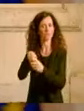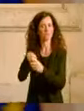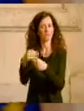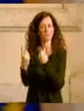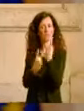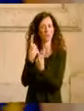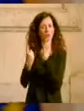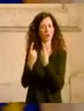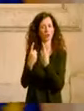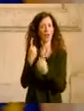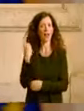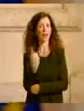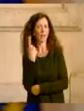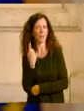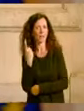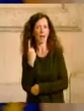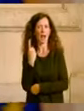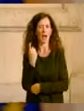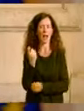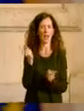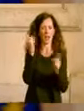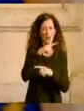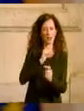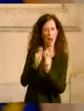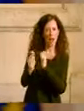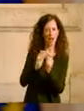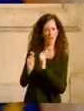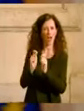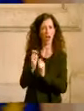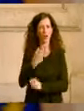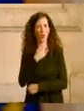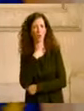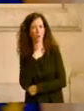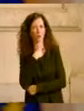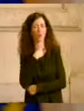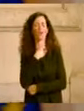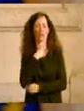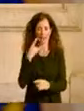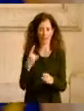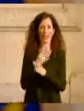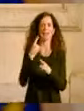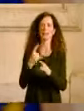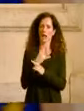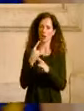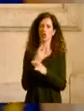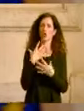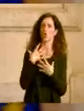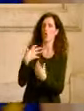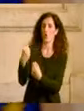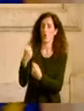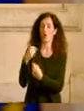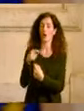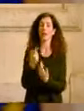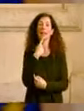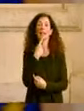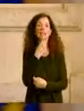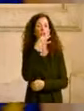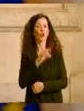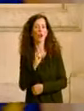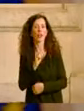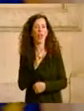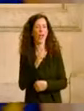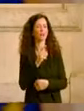di malaffare, dell'usura, è grande per tanti che non riescono ad accedere a forme di finanziamento